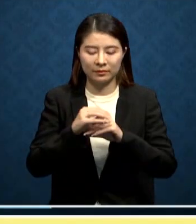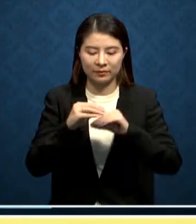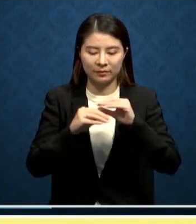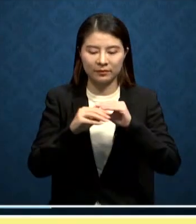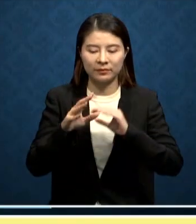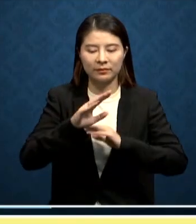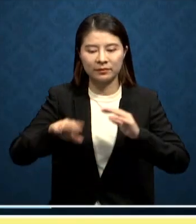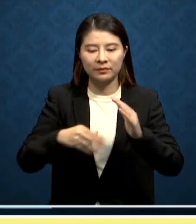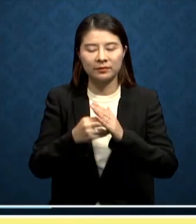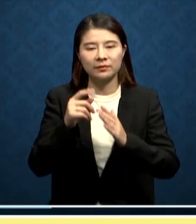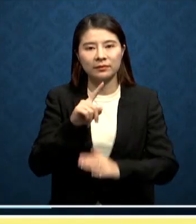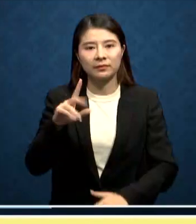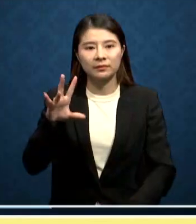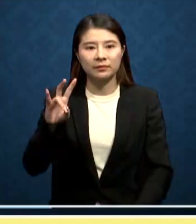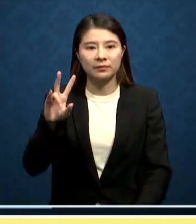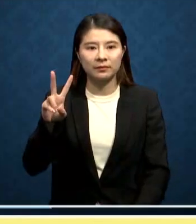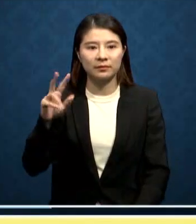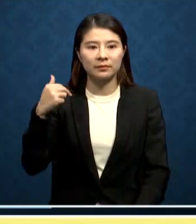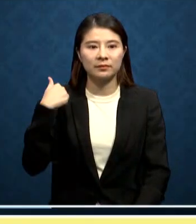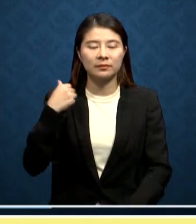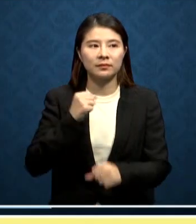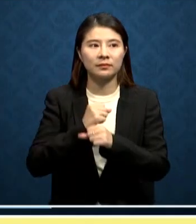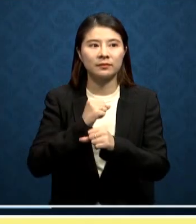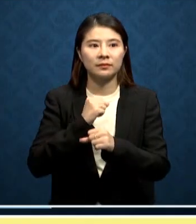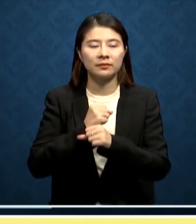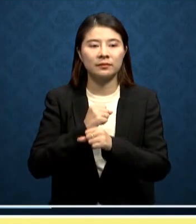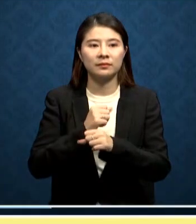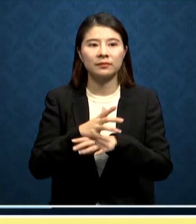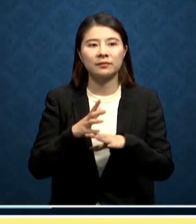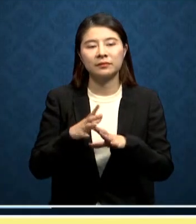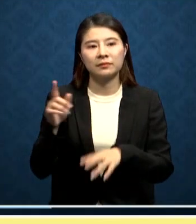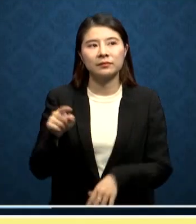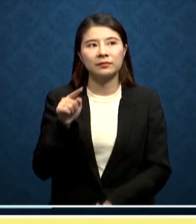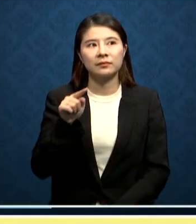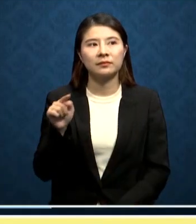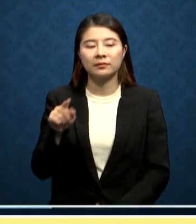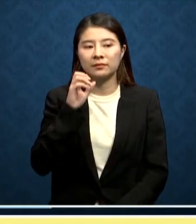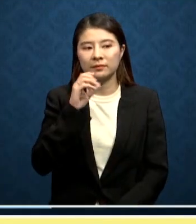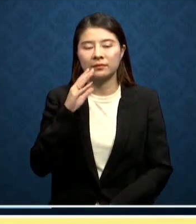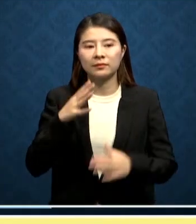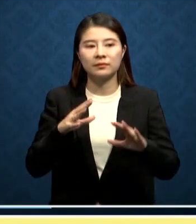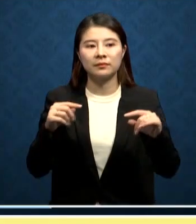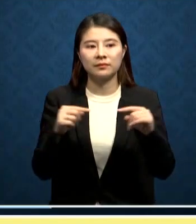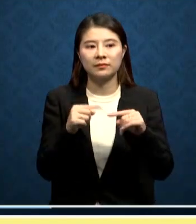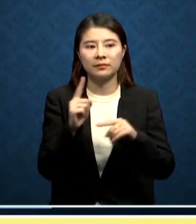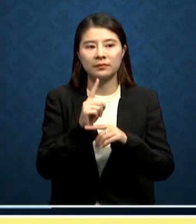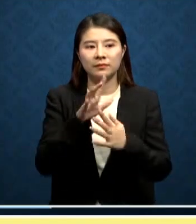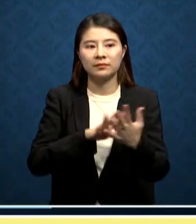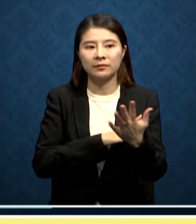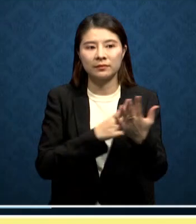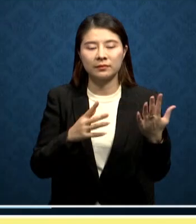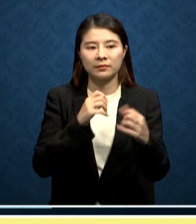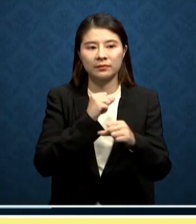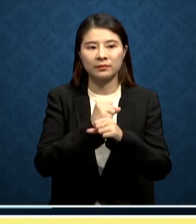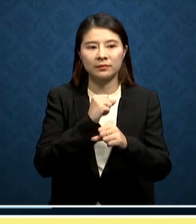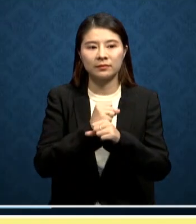ฮะแล้วก็เอ่อในเรื่องของเปอร์เซ็นต์ที่ผมได้ตั้งข้อสังเกตไปแล้วก็ส่วนใหญ่ก็จะอยู่ที่แผนงานนี้